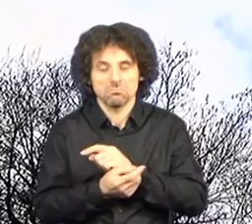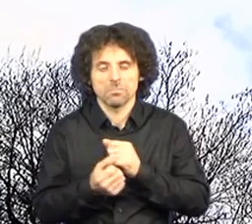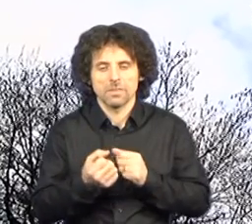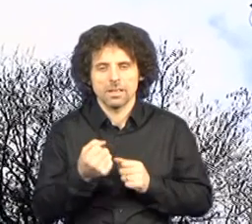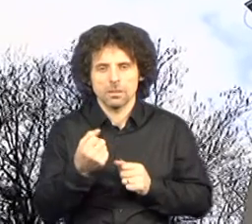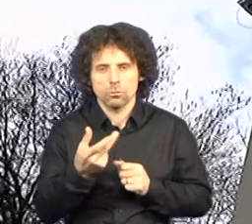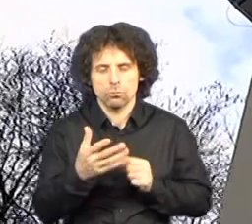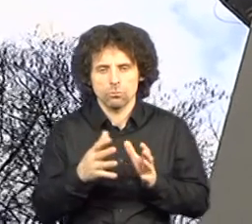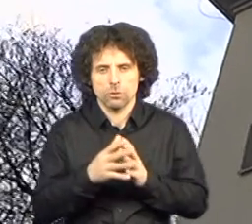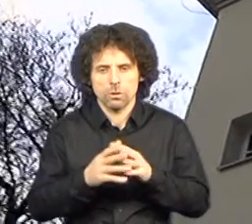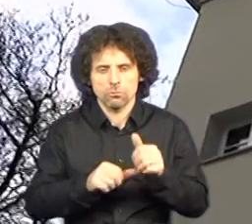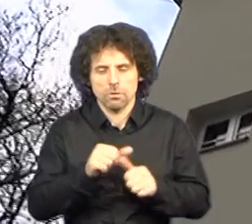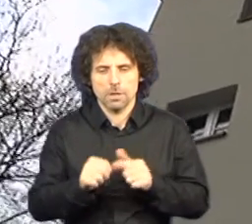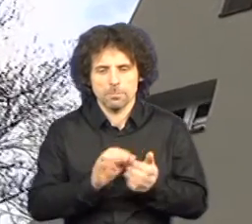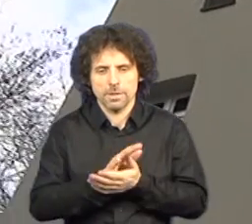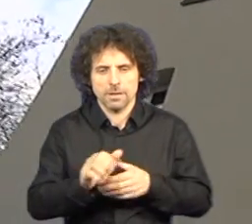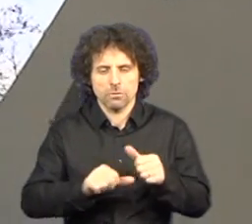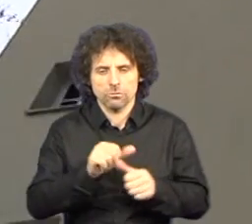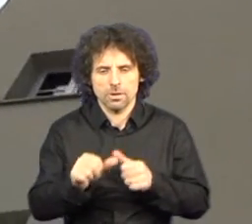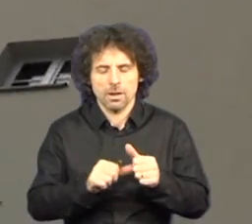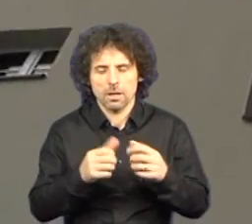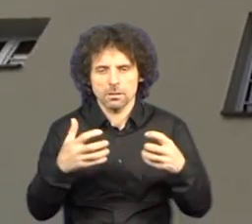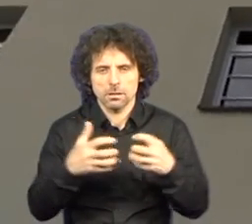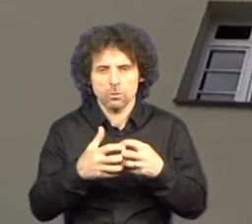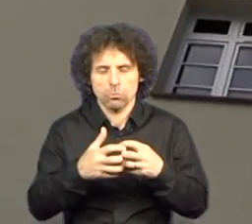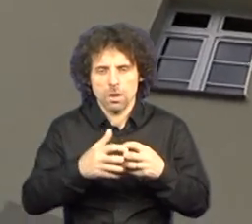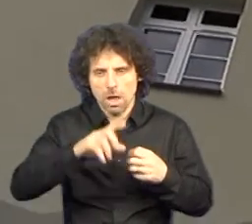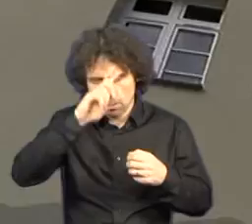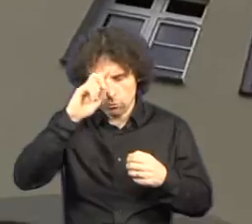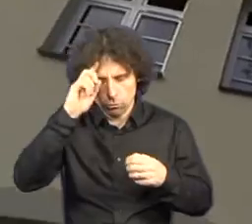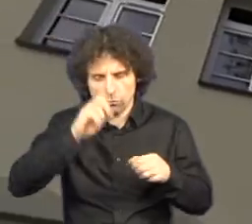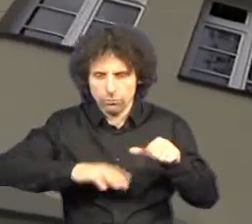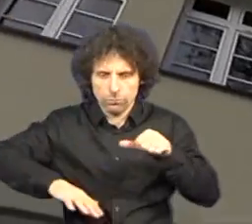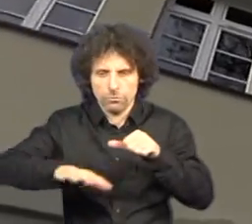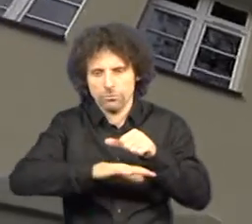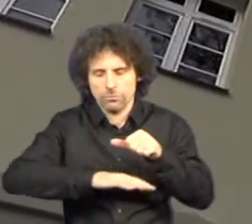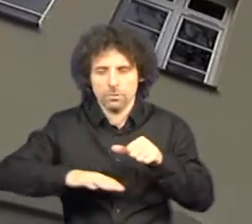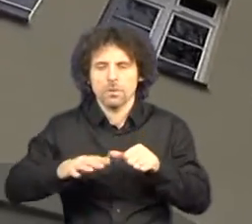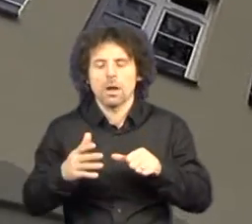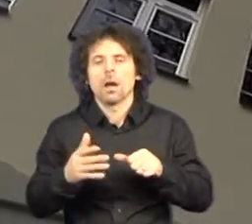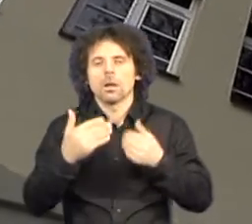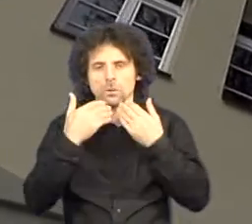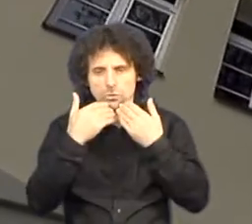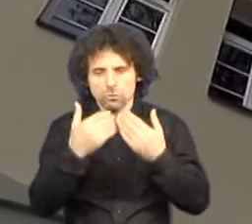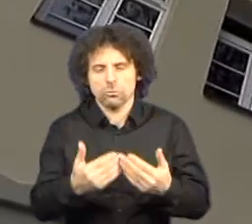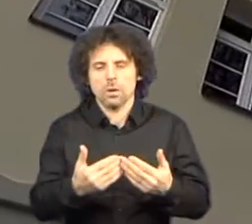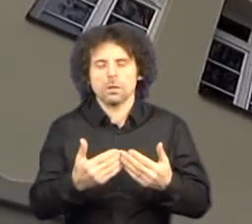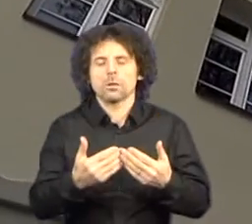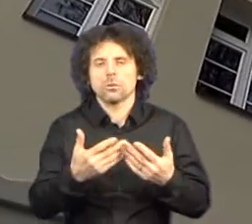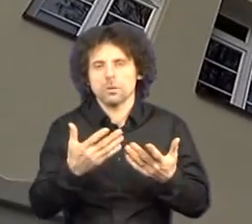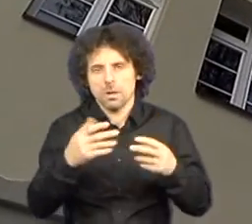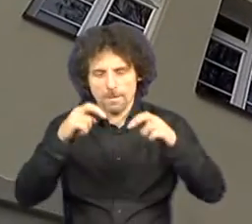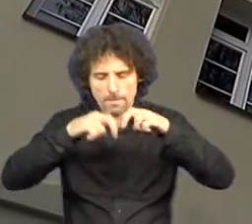Kilkudziesięcioletni budynek, który od ponad 15 lat integruje lokalną społeczność, wypiękniał od zewnątrz i dzięki odświeżeniu zyskał